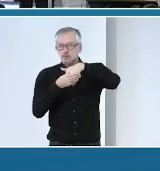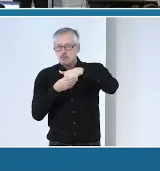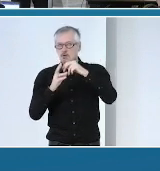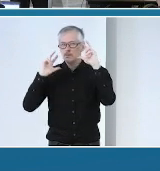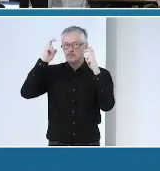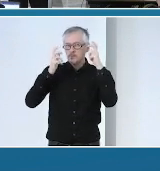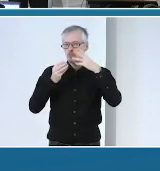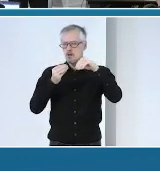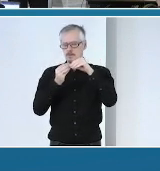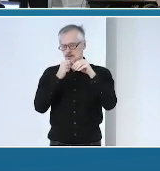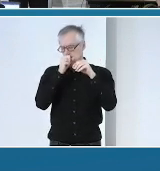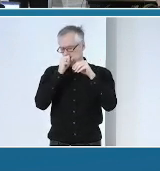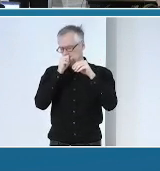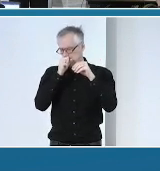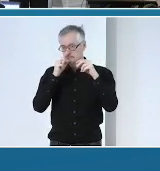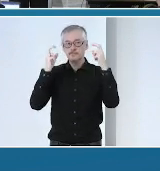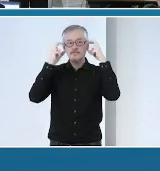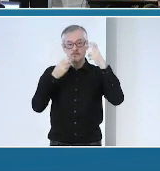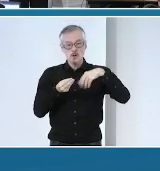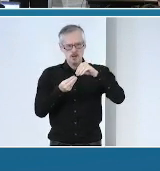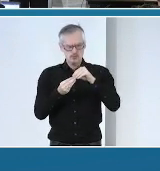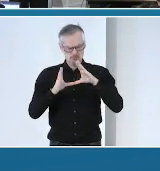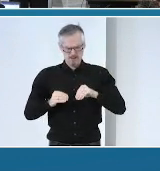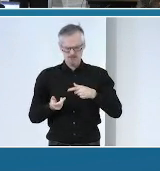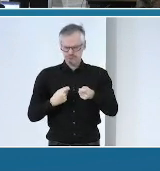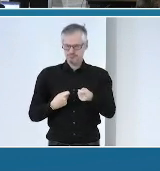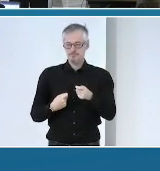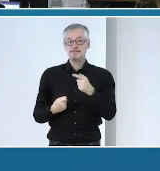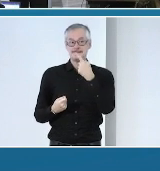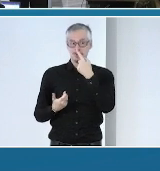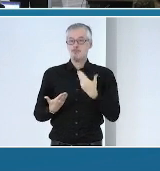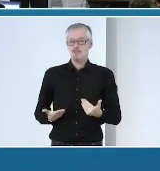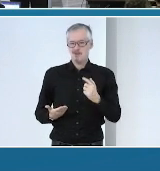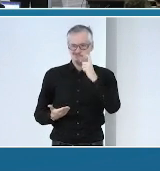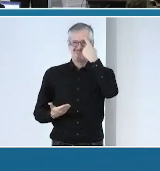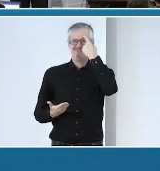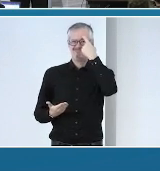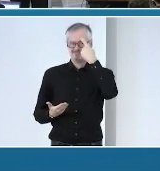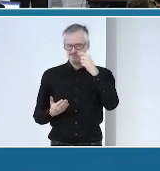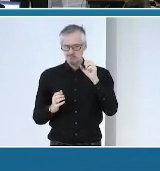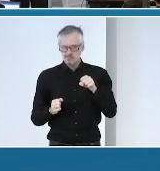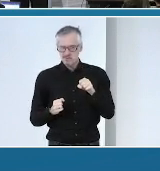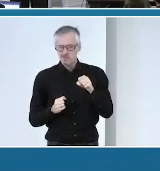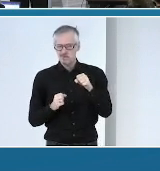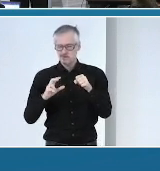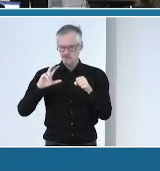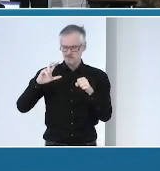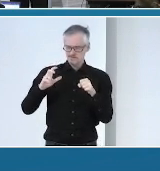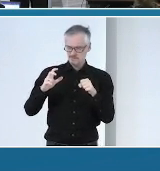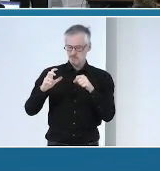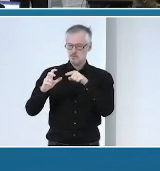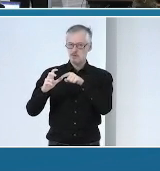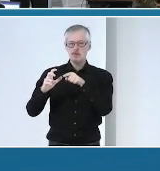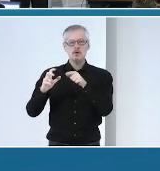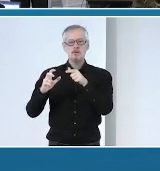penser, parce que ça a été quand même pas mal démontré maintenant, qu'il y a un rapport, l'information vestibulaire a un